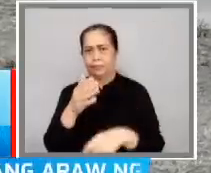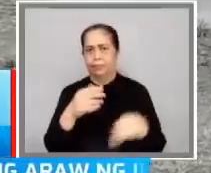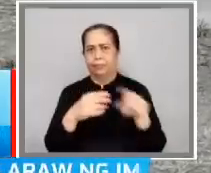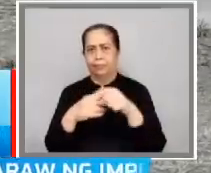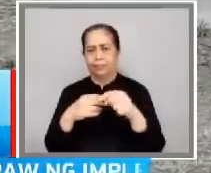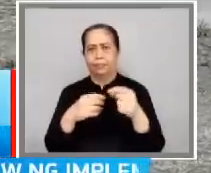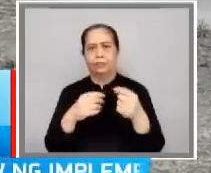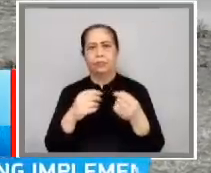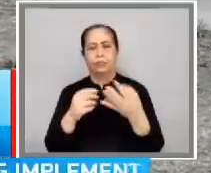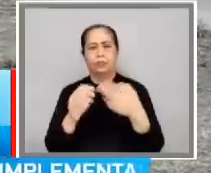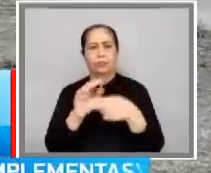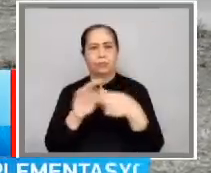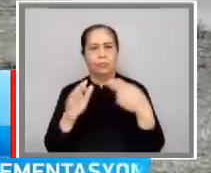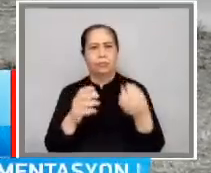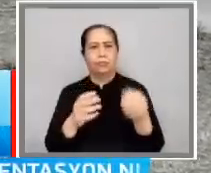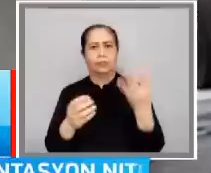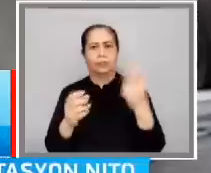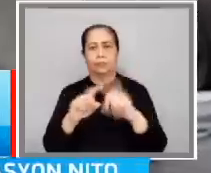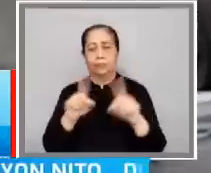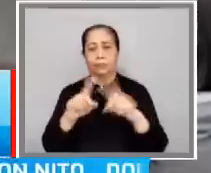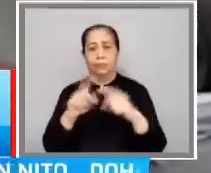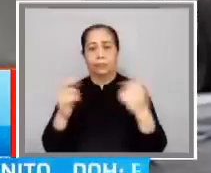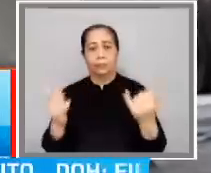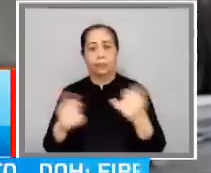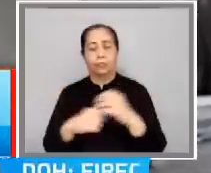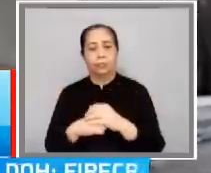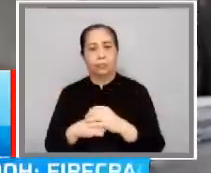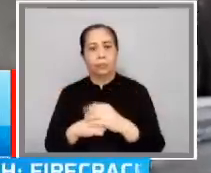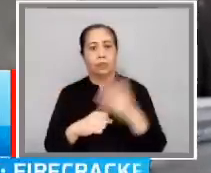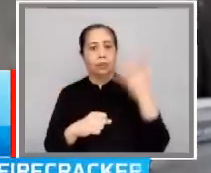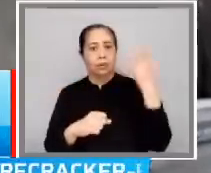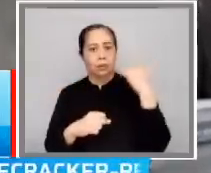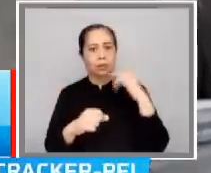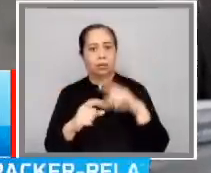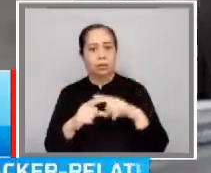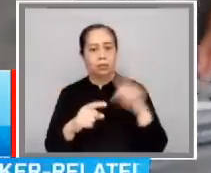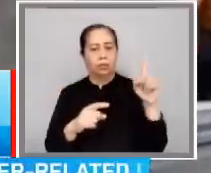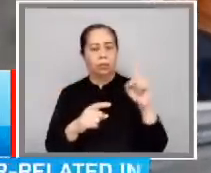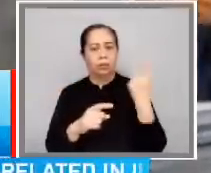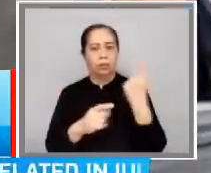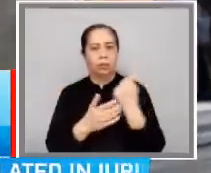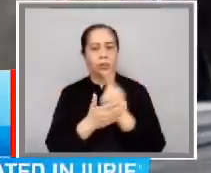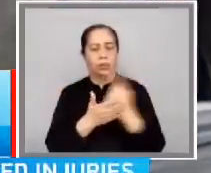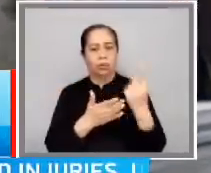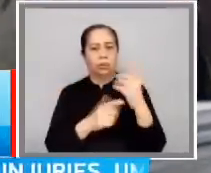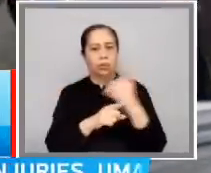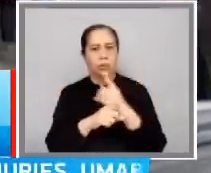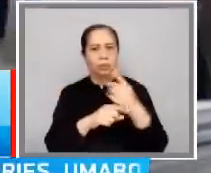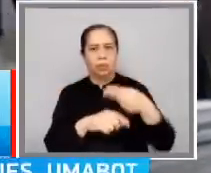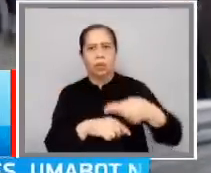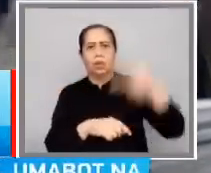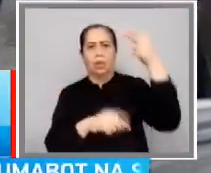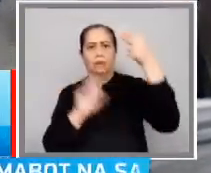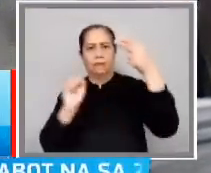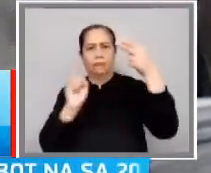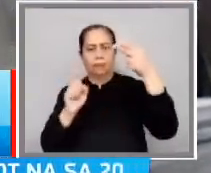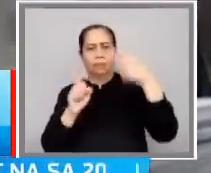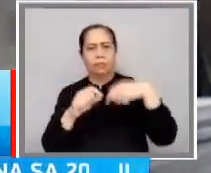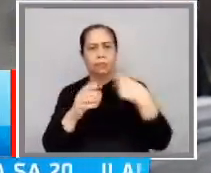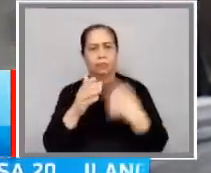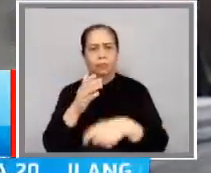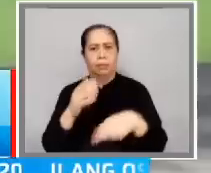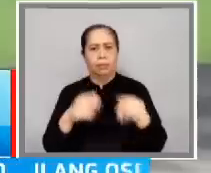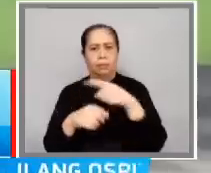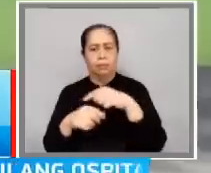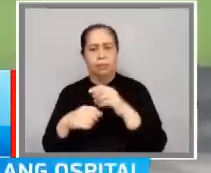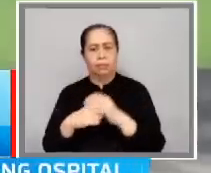paputok. Ang pagkakaiba raw ngayong taon na ito, noon pa lamang unang linggo ng Disyembre, mataas na agad ang presyohan. At